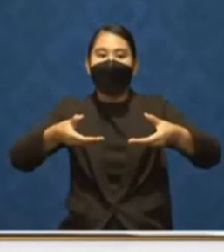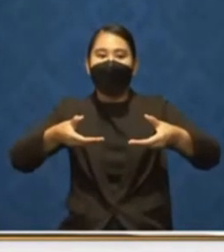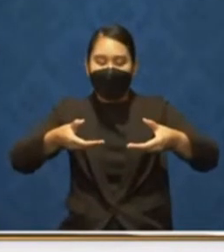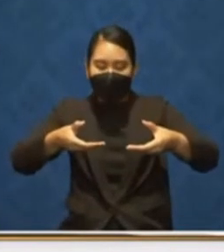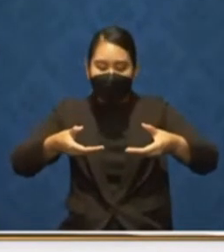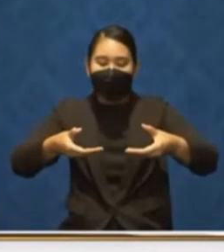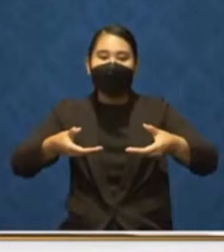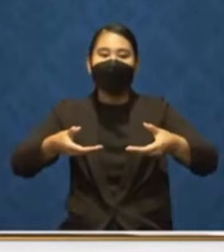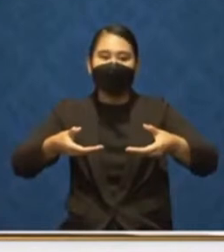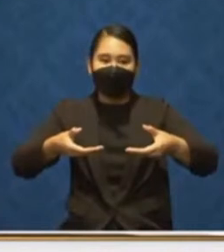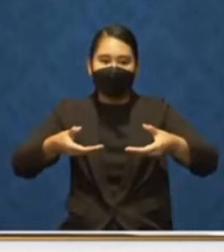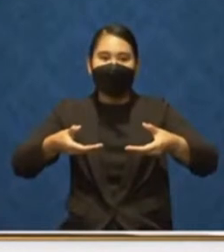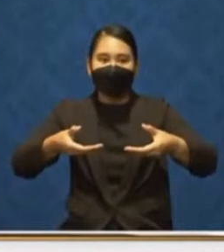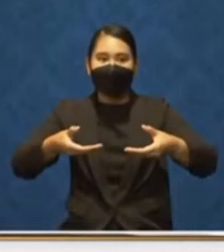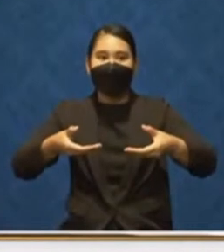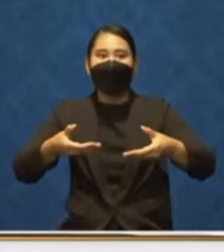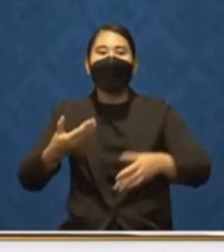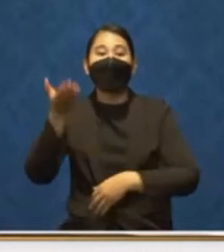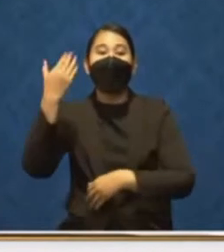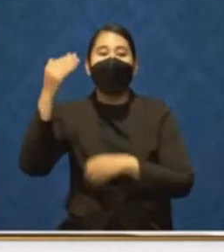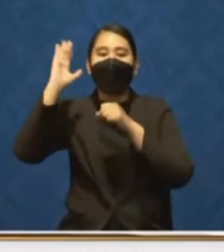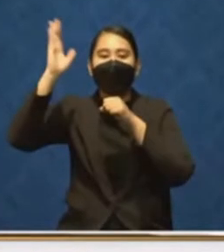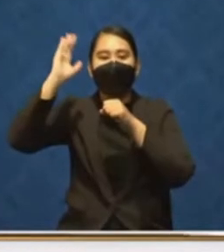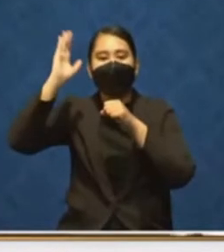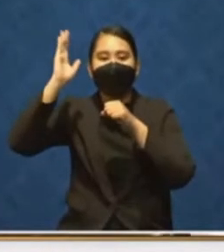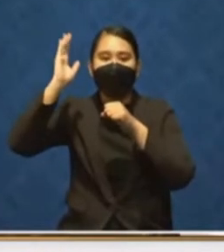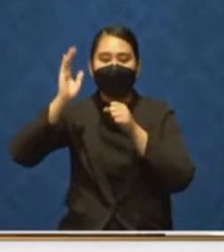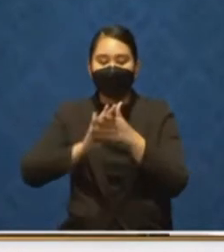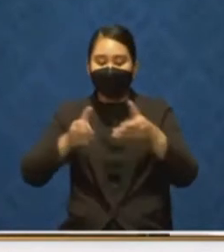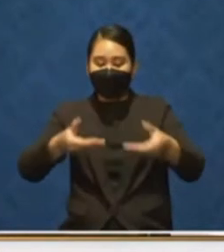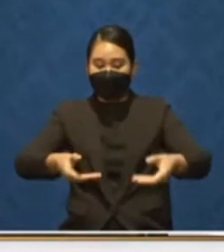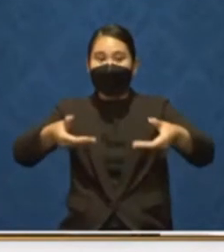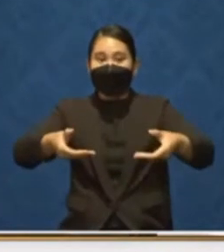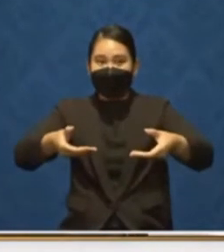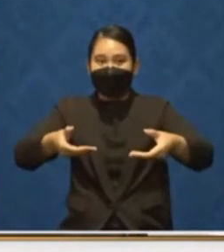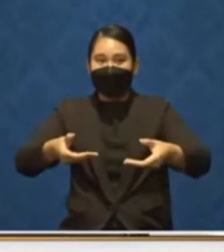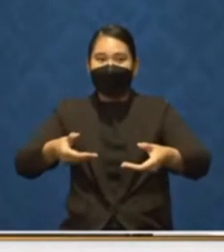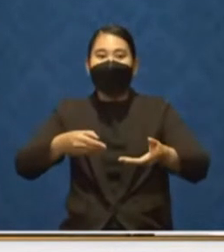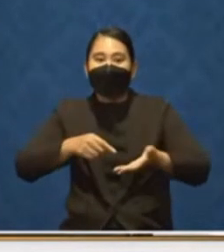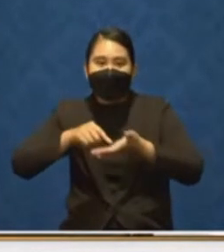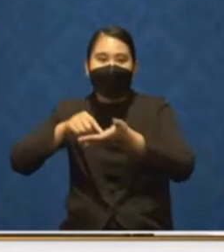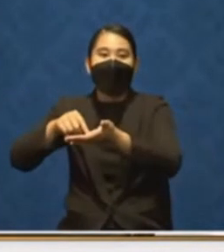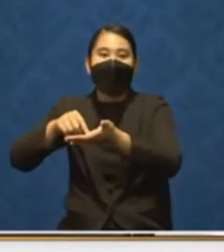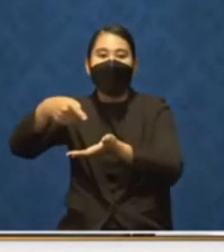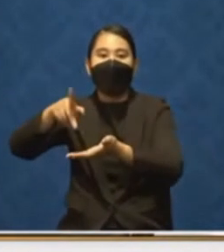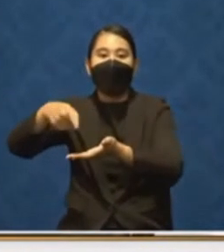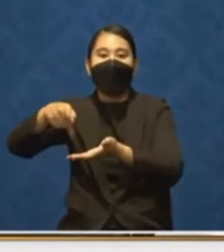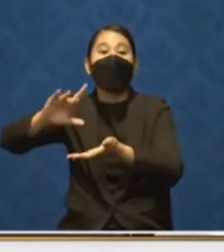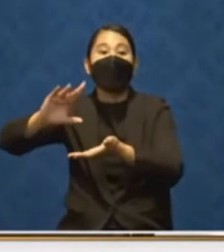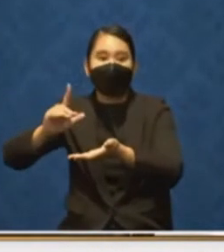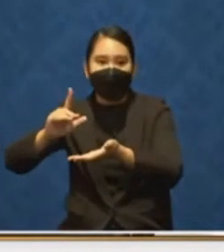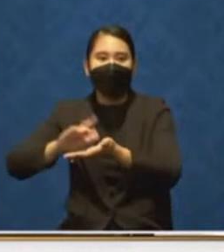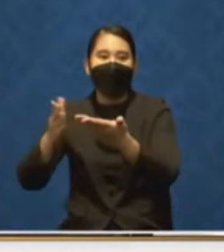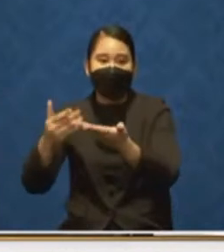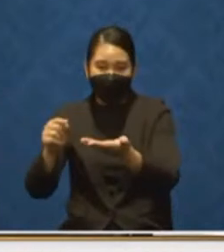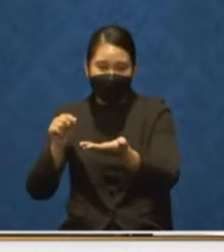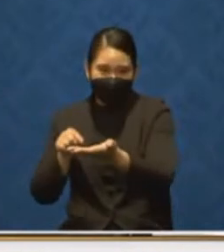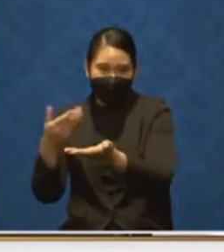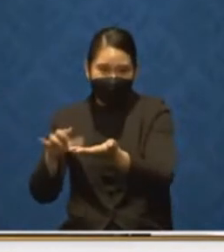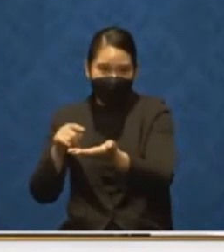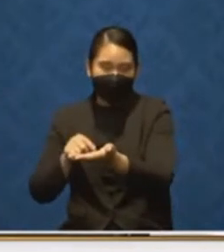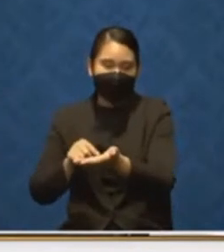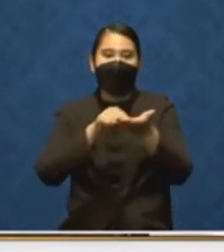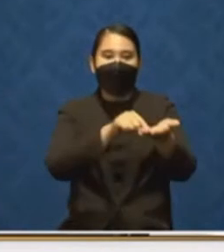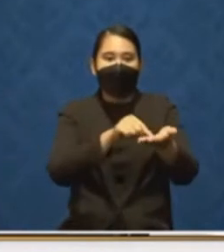ที่ท่านแล้วจะใช้อธิบายนะครับอยู่ในเล่มหนาเต็มอยู่ที่ปปชไปที่เรียบร้อยละอีกเล่มอยู่ที่นายกรัฐมนตรี